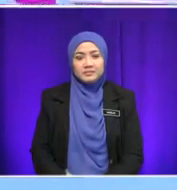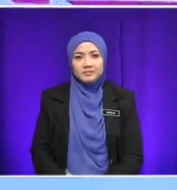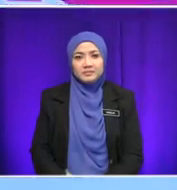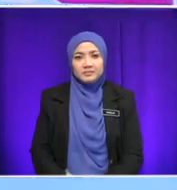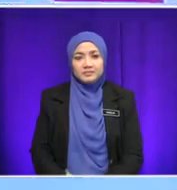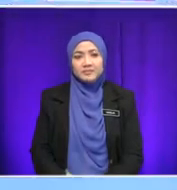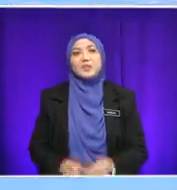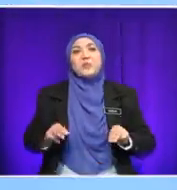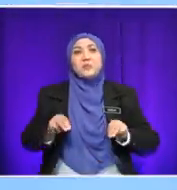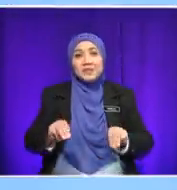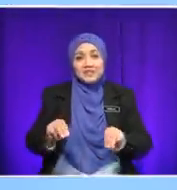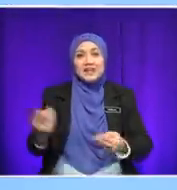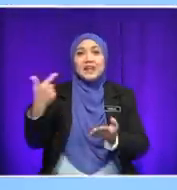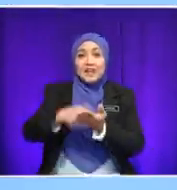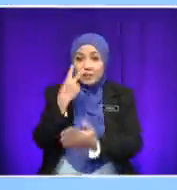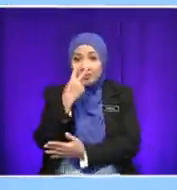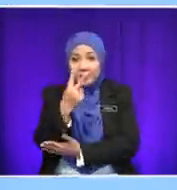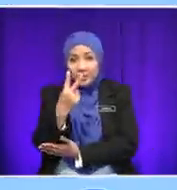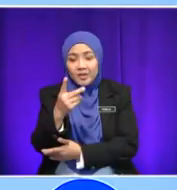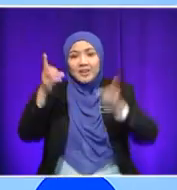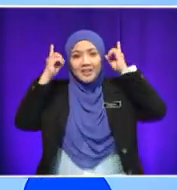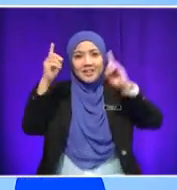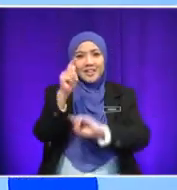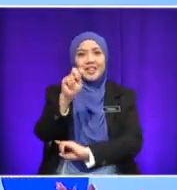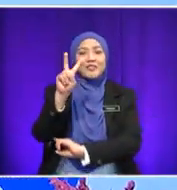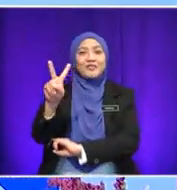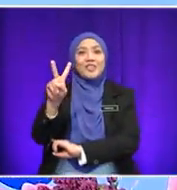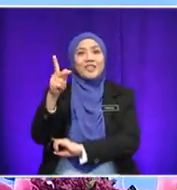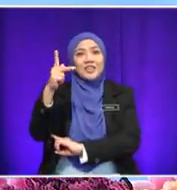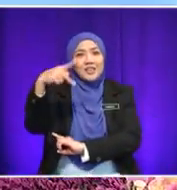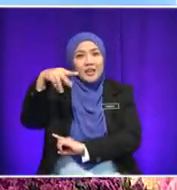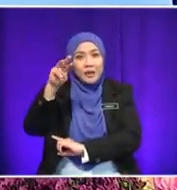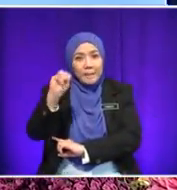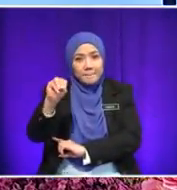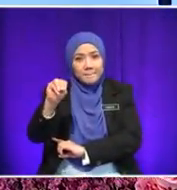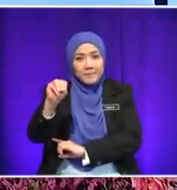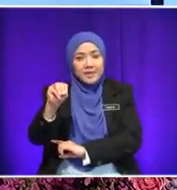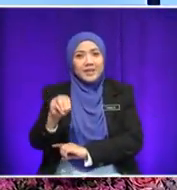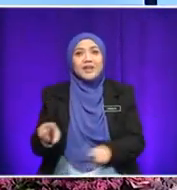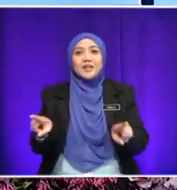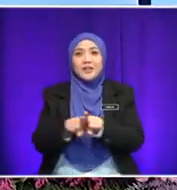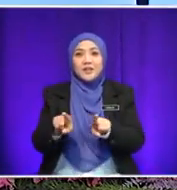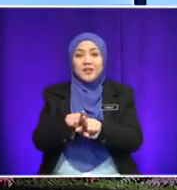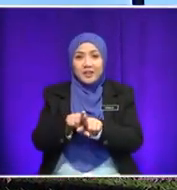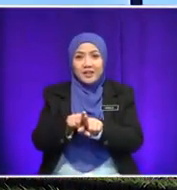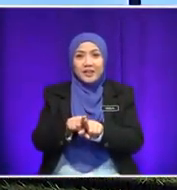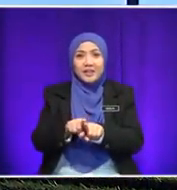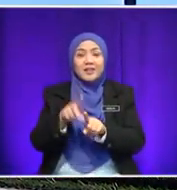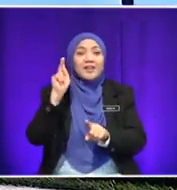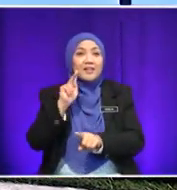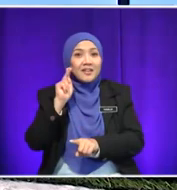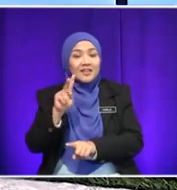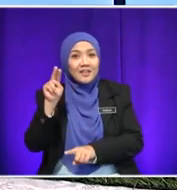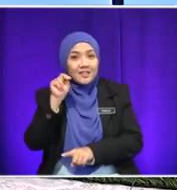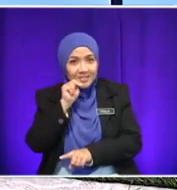masih menonton Didik TV KPA bagi Selat Menengah Atas ya masih bersama Nisa disini dan kita tidak